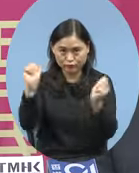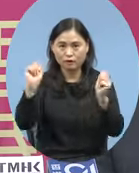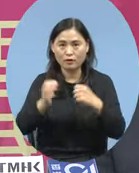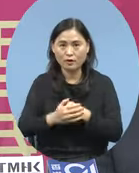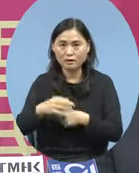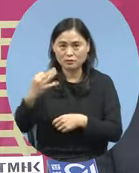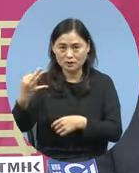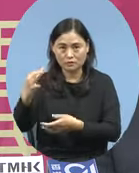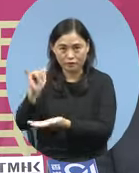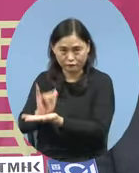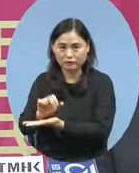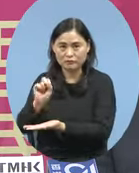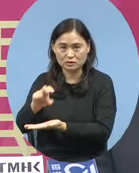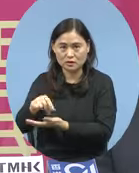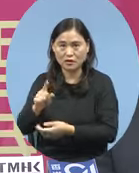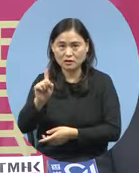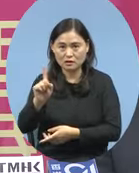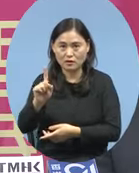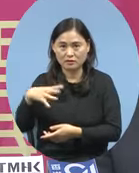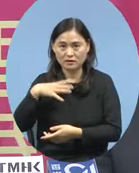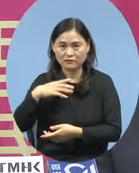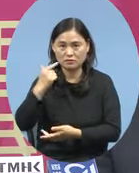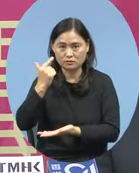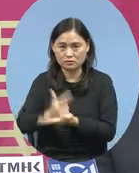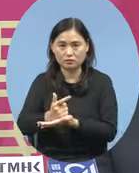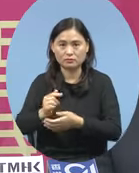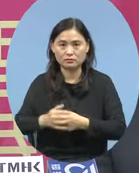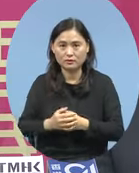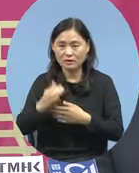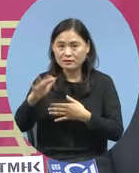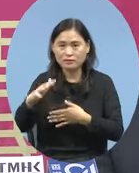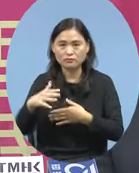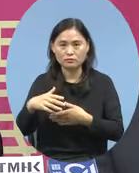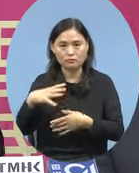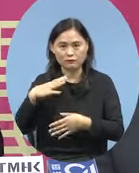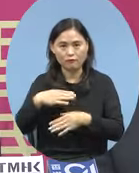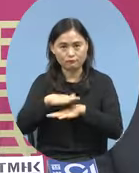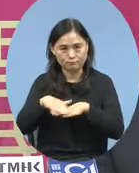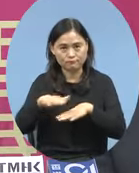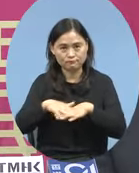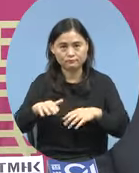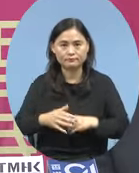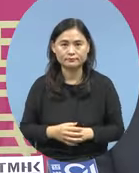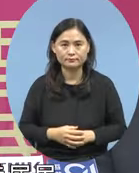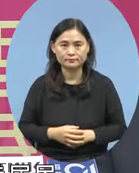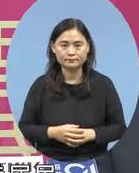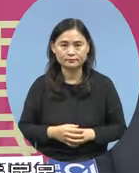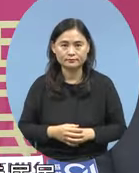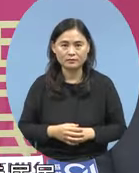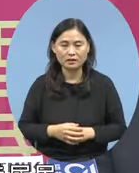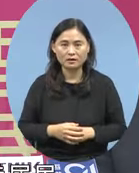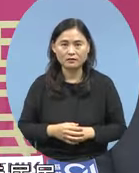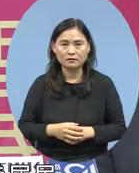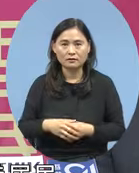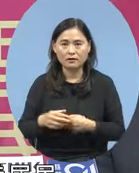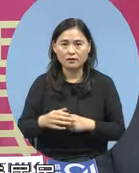有3位咧係喺醫院，1位情況係嚴重，其餘嘅咧都係穩定嘅。